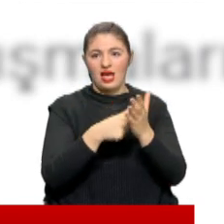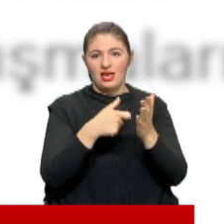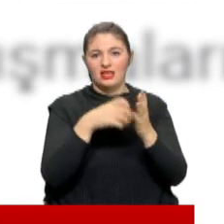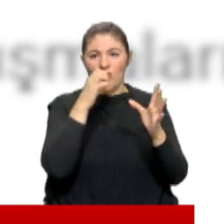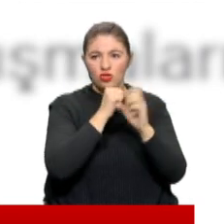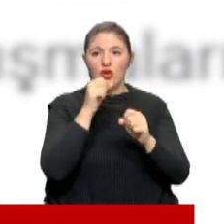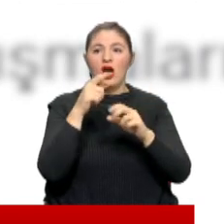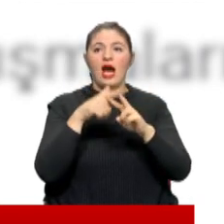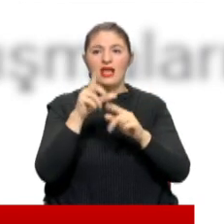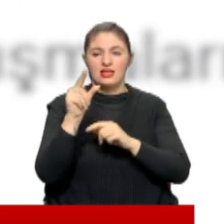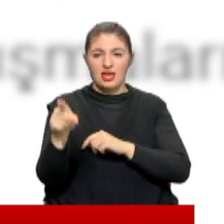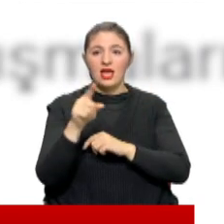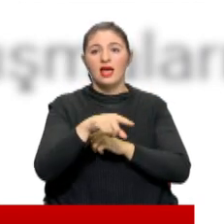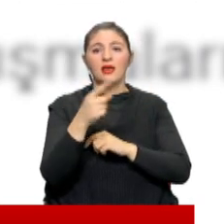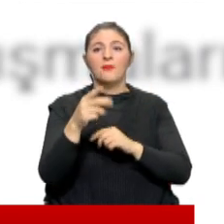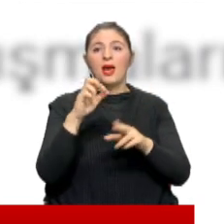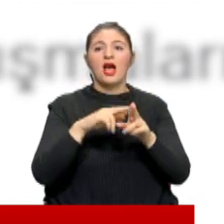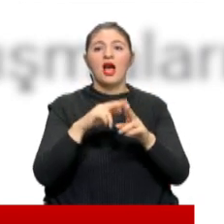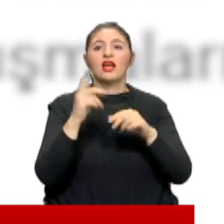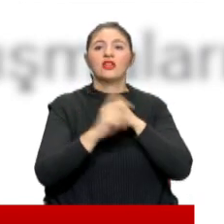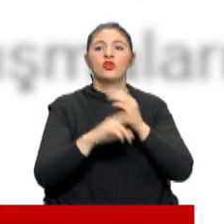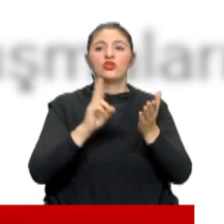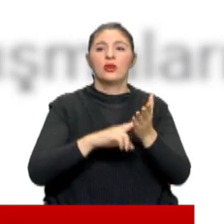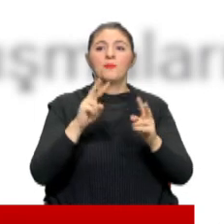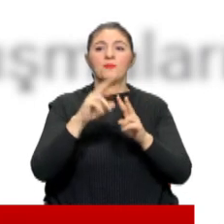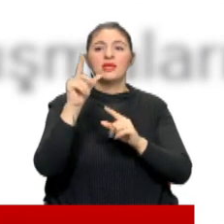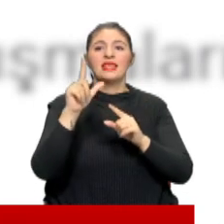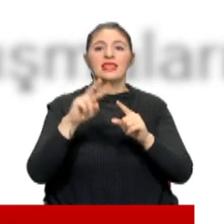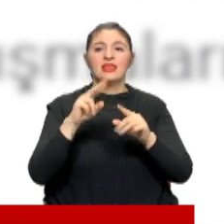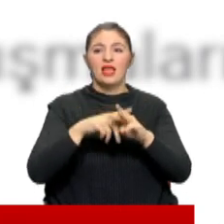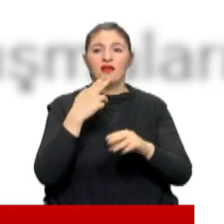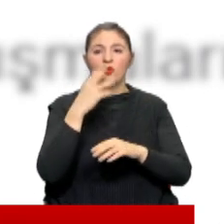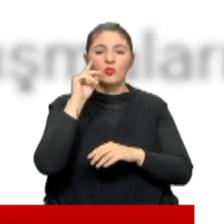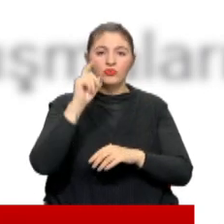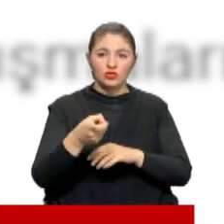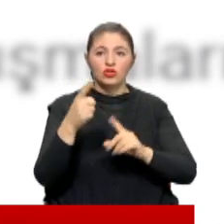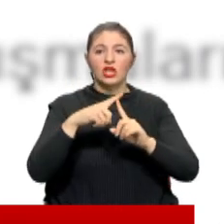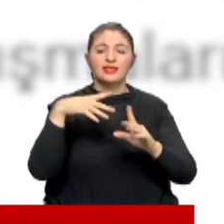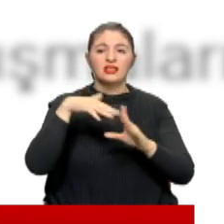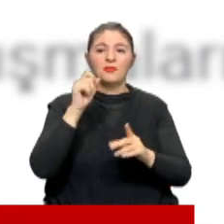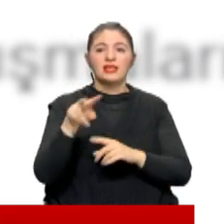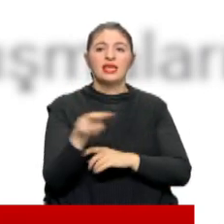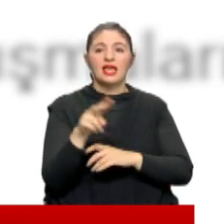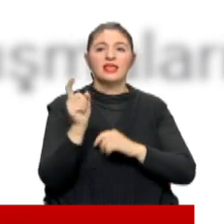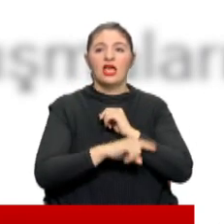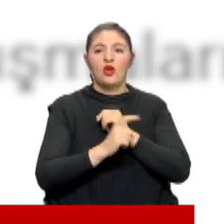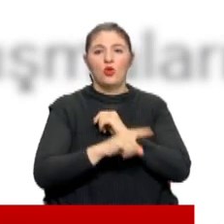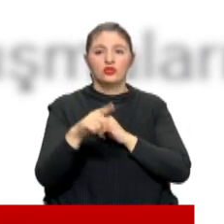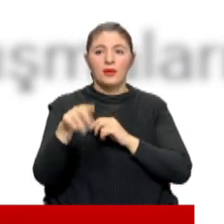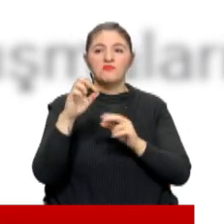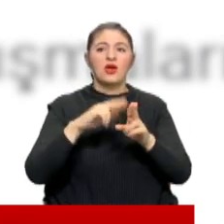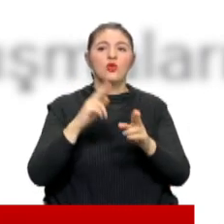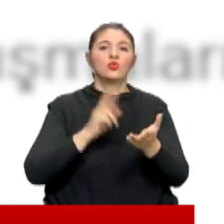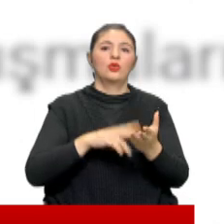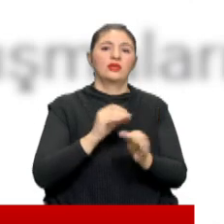teröristin PKK terör örgütü üyesi Mine sevjin Alçiçek olduğu tespit edildi tusaşa saldıran her iki teröristin de